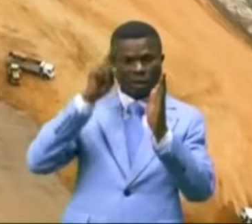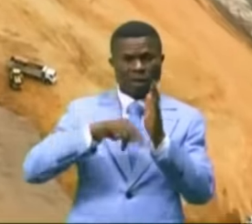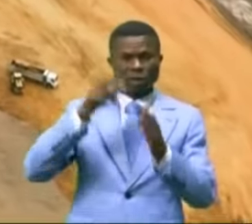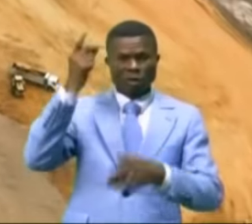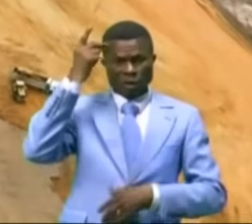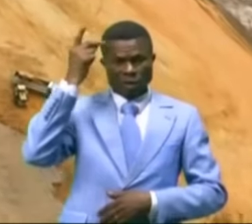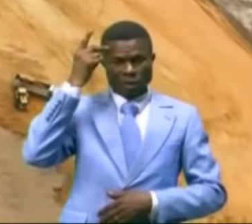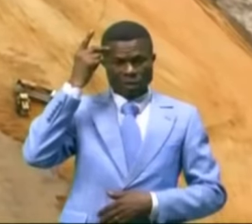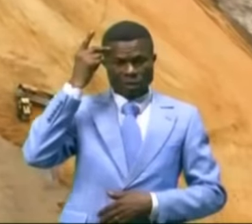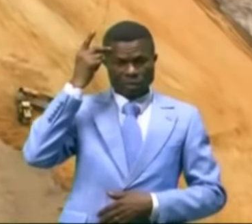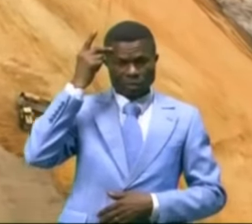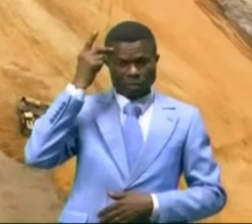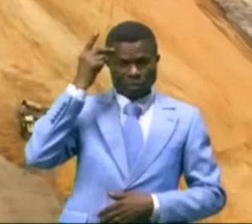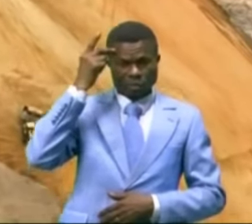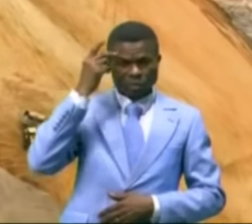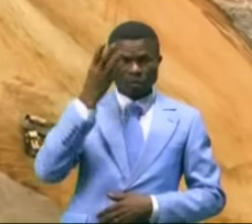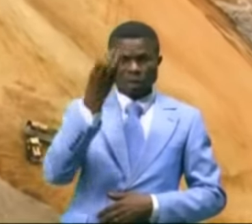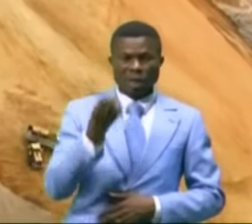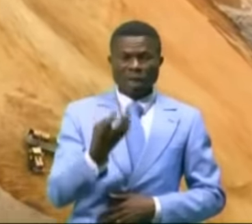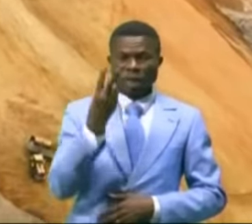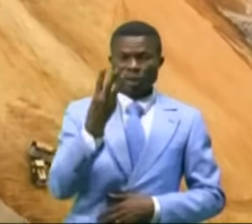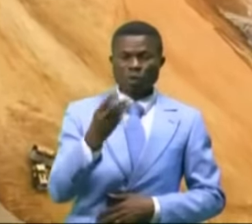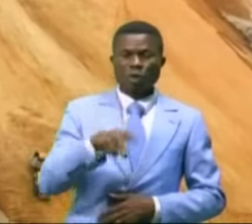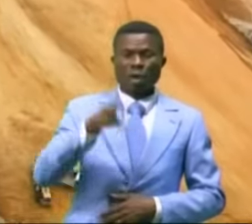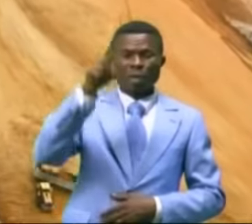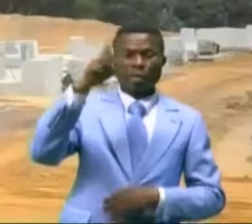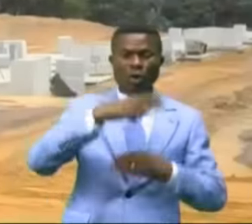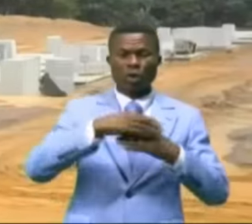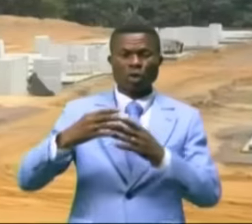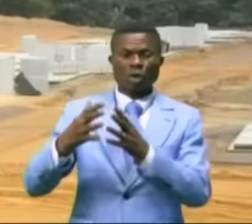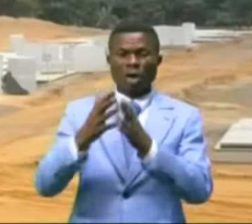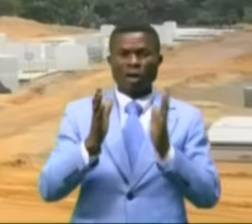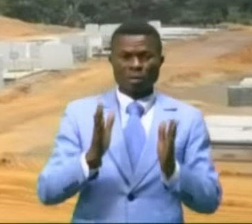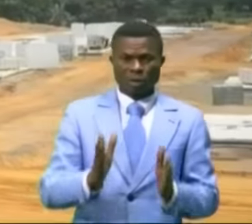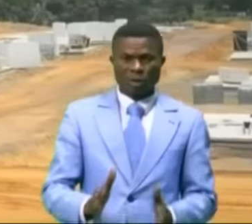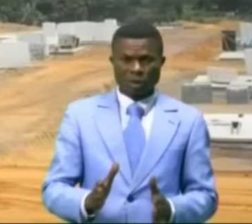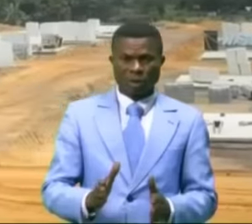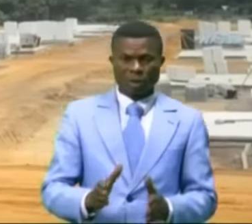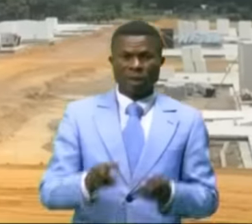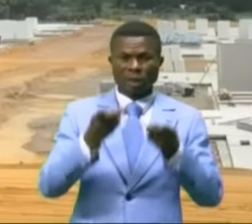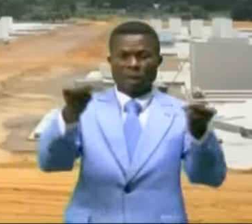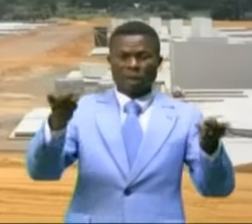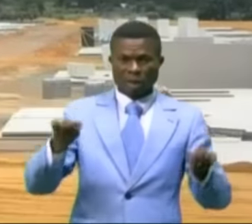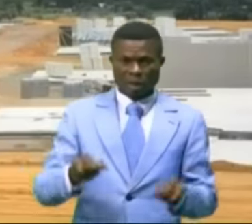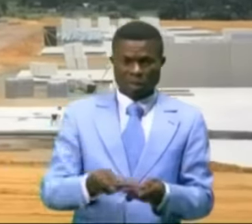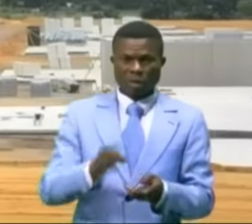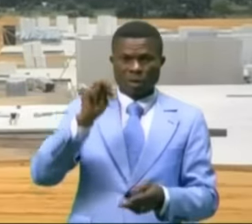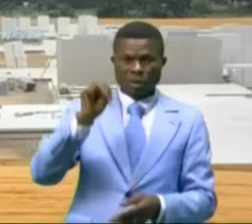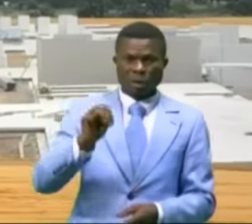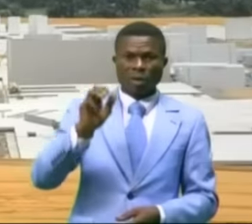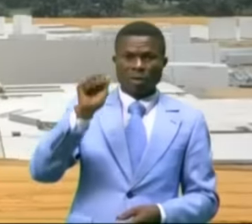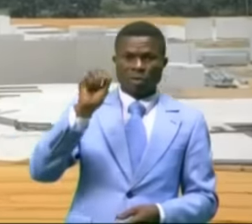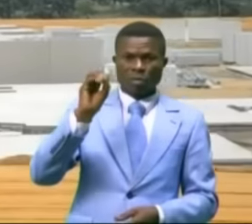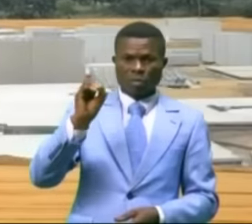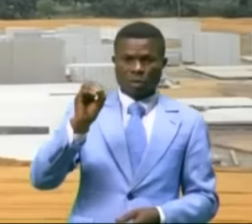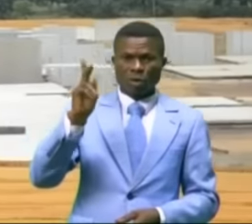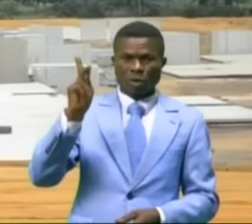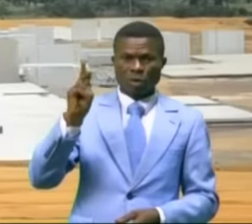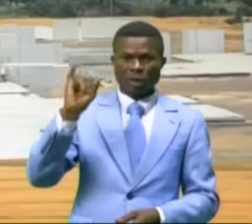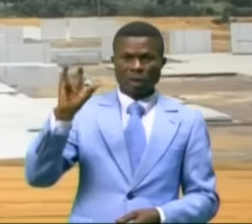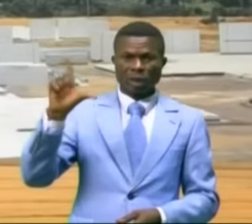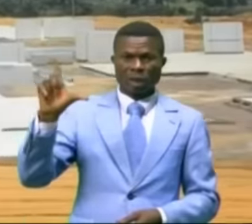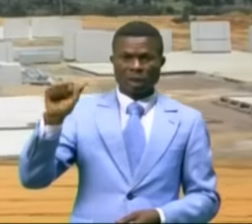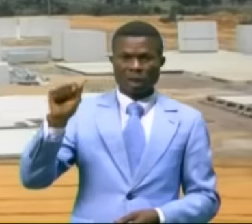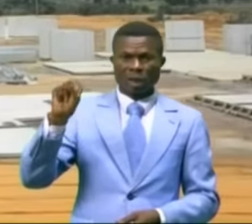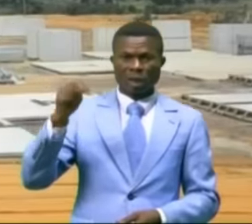central à plus de 43 millions de dollars américains sur le site de Mukilango, le travaux de construction de